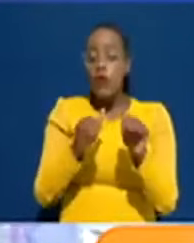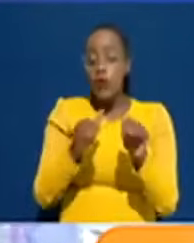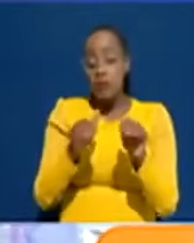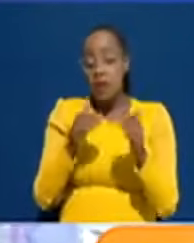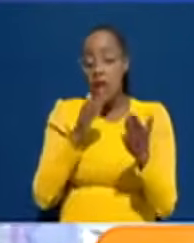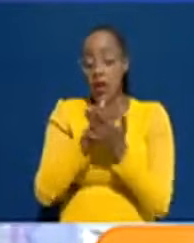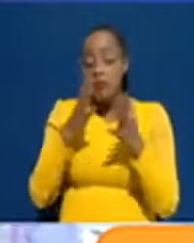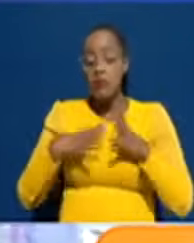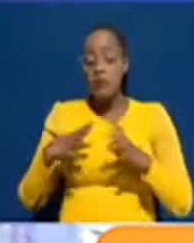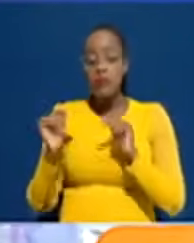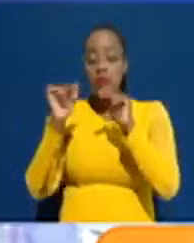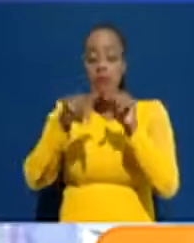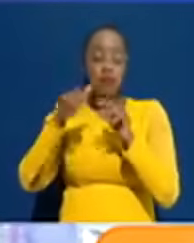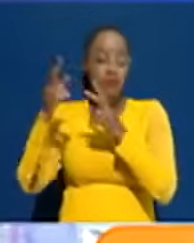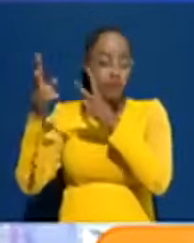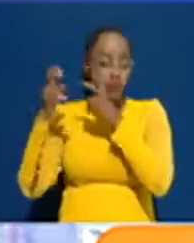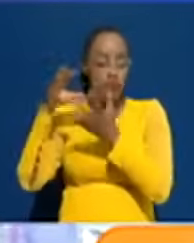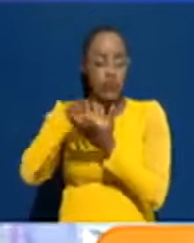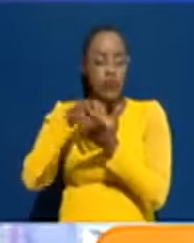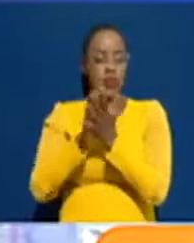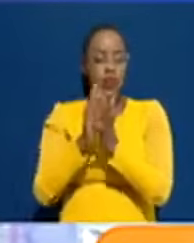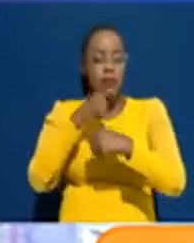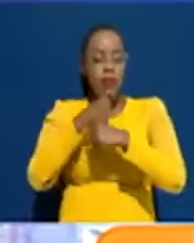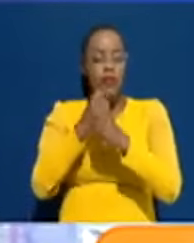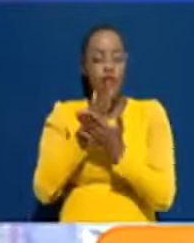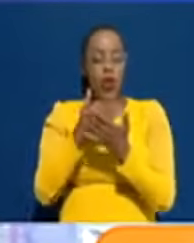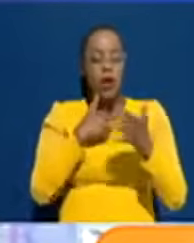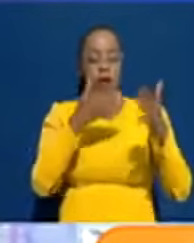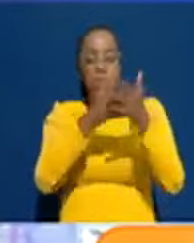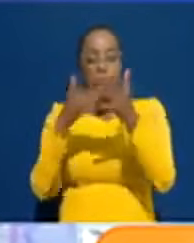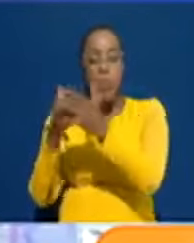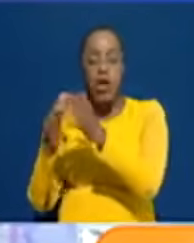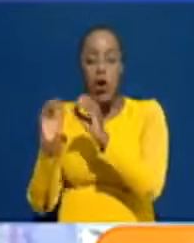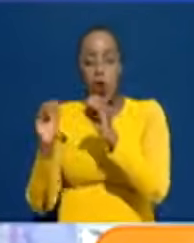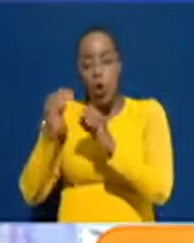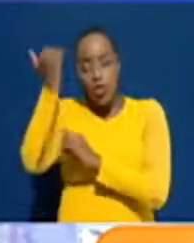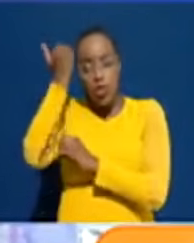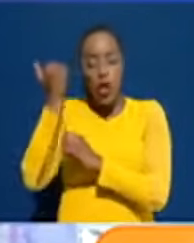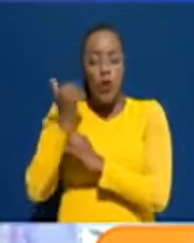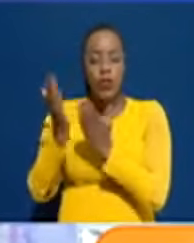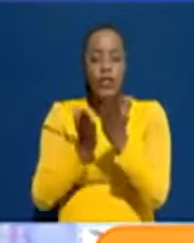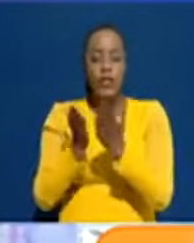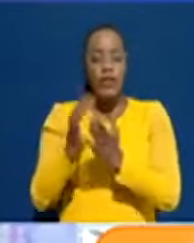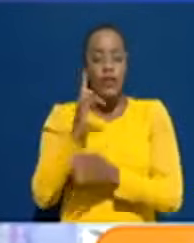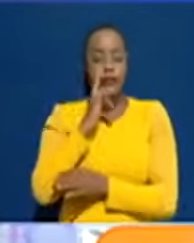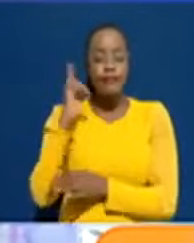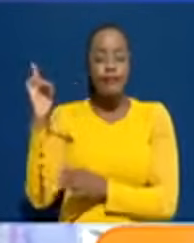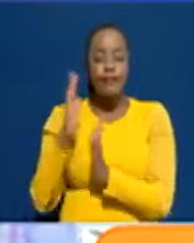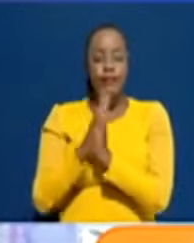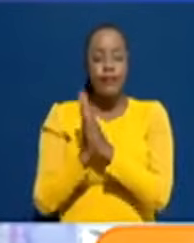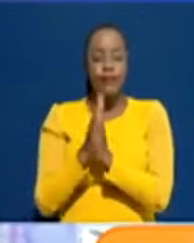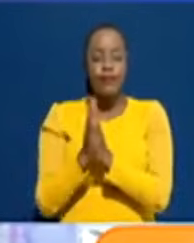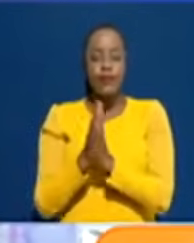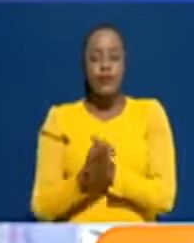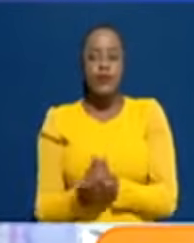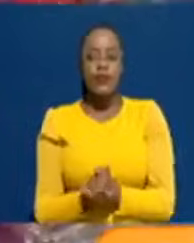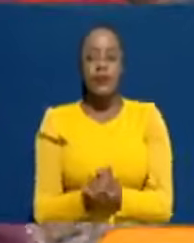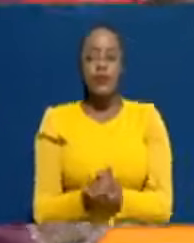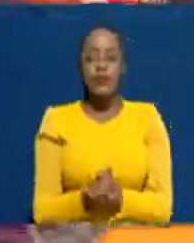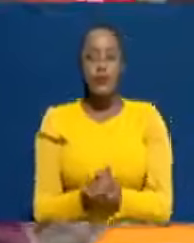wanaotaka kuhudhuria kesi hiyo na kuhakikisha kutotatiza shughuli za mahakama. Martin Munene ana mengi zaidi.